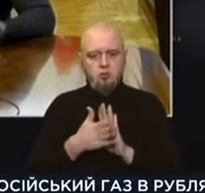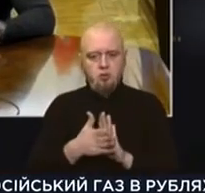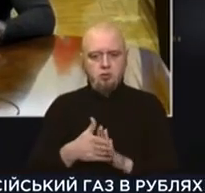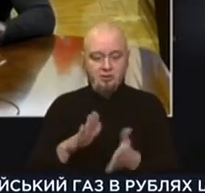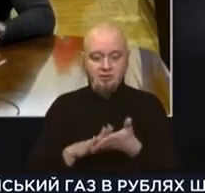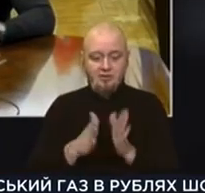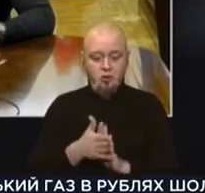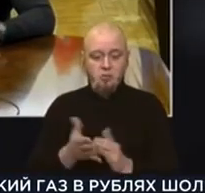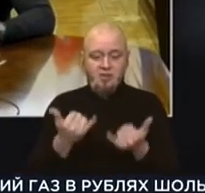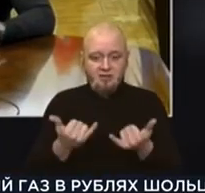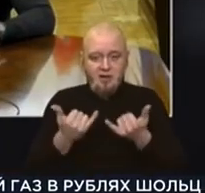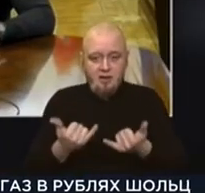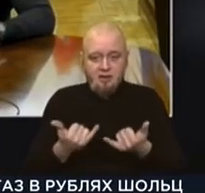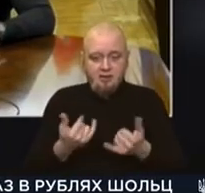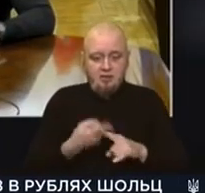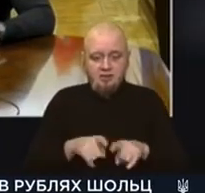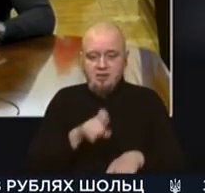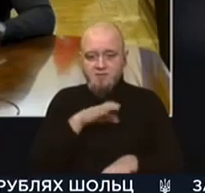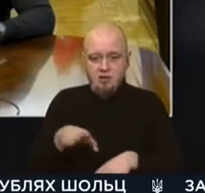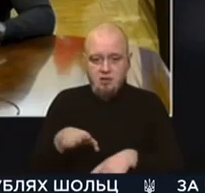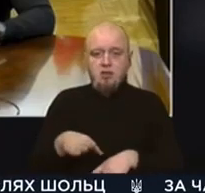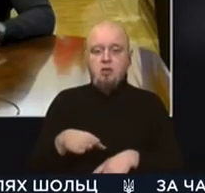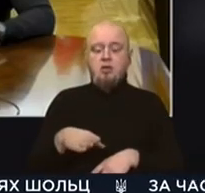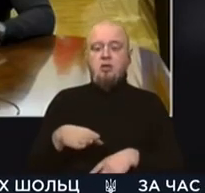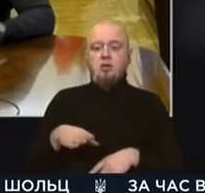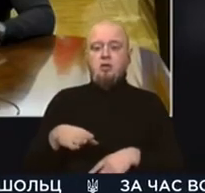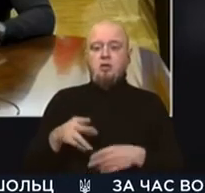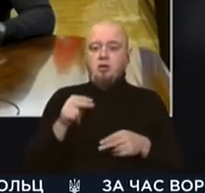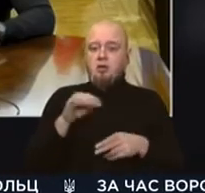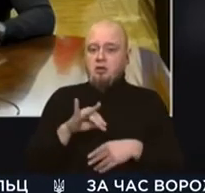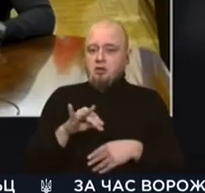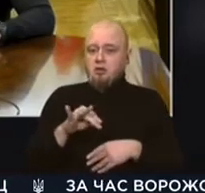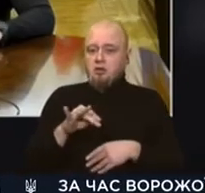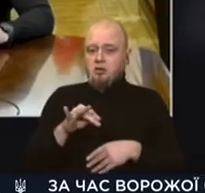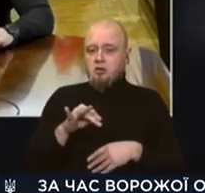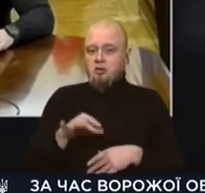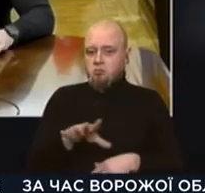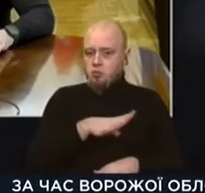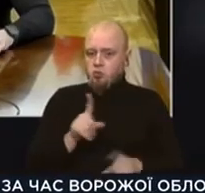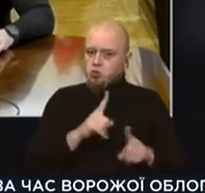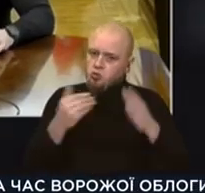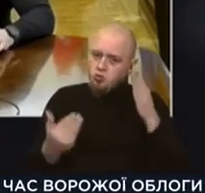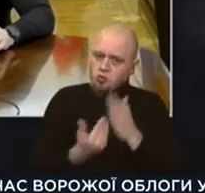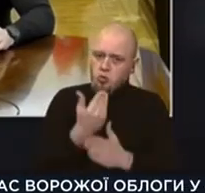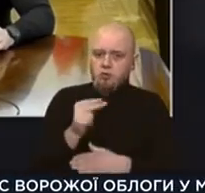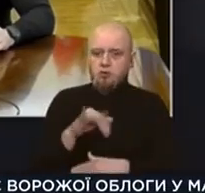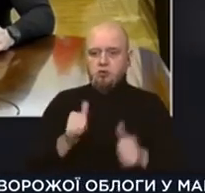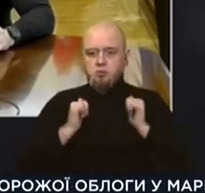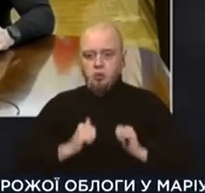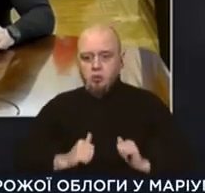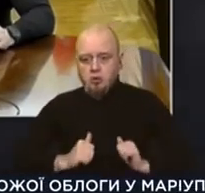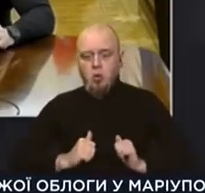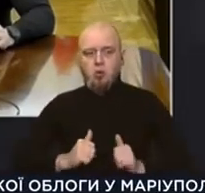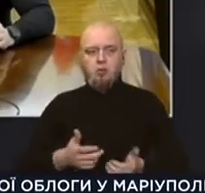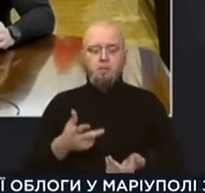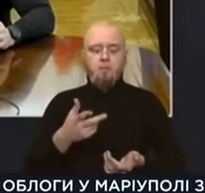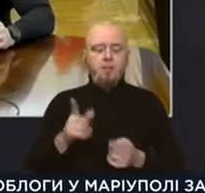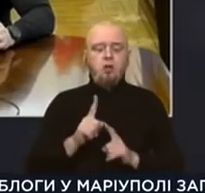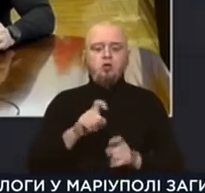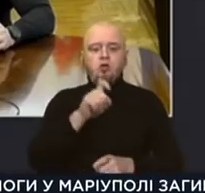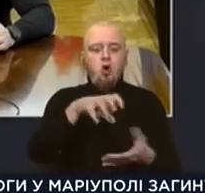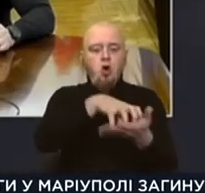ситуацію станом от на зараз, на ці хвилини. Чи було щось нове, чи спокійно, і що